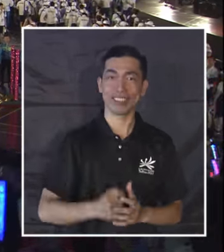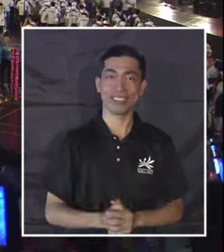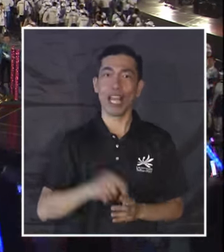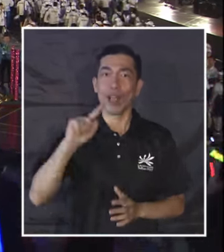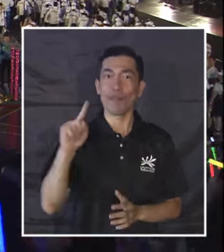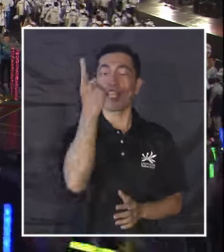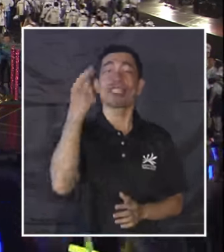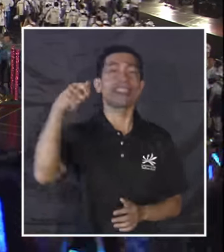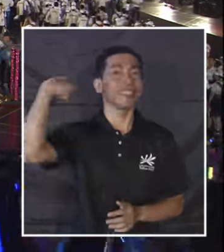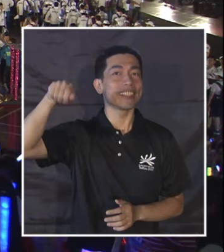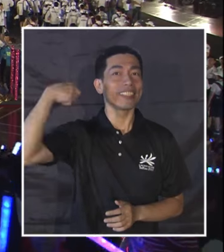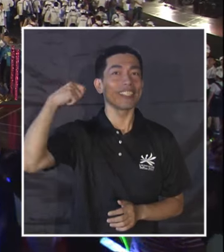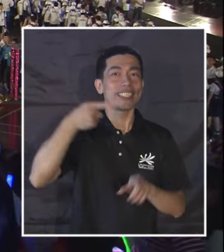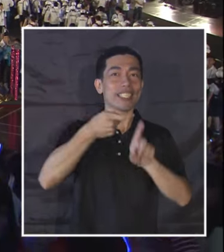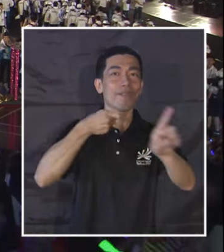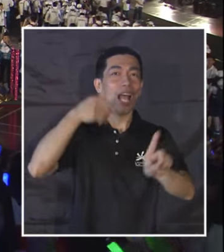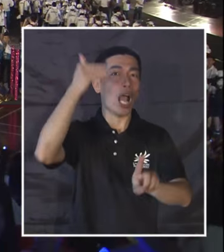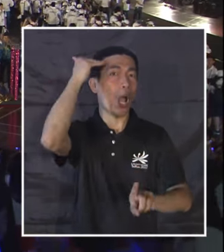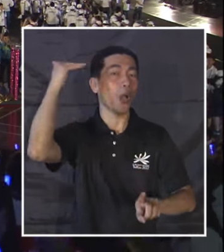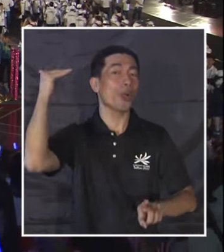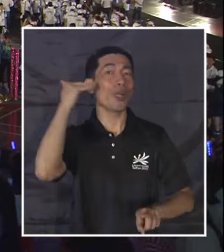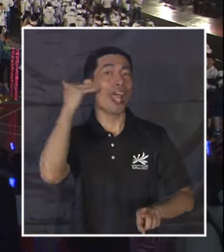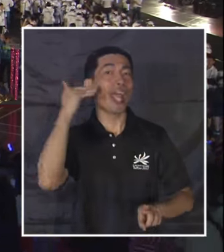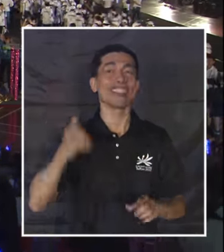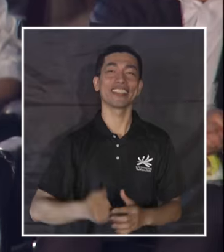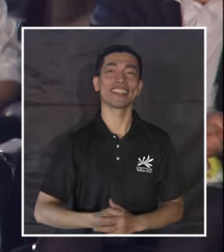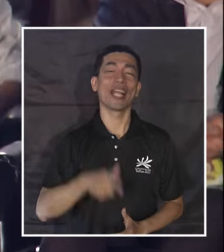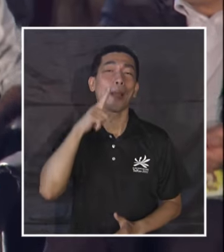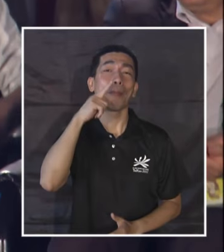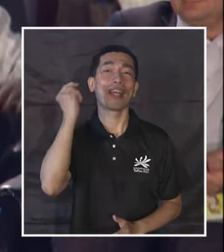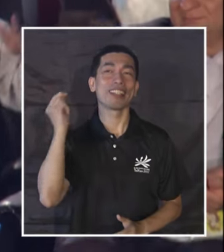席卞胜一， 欢迎。